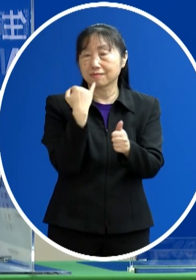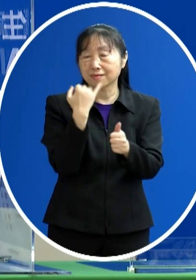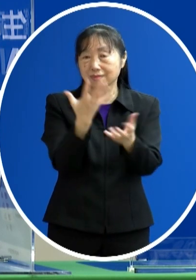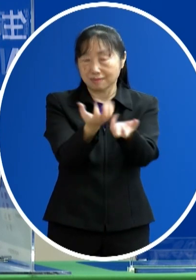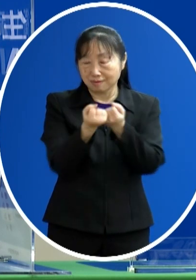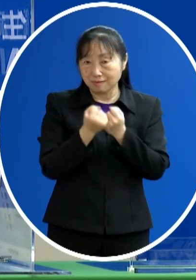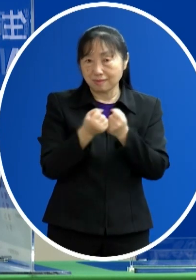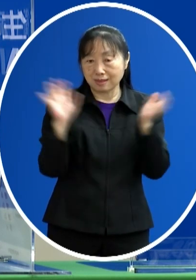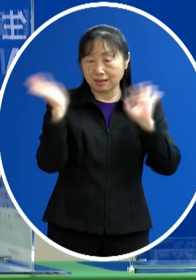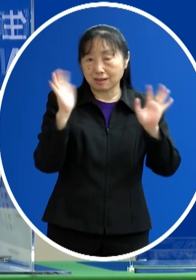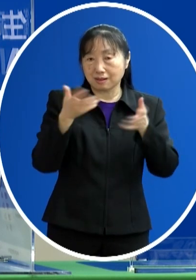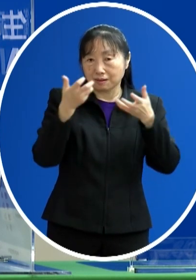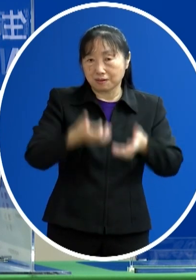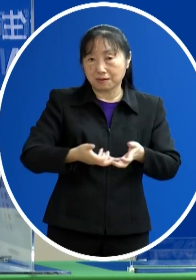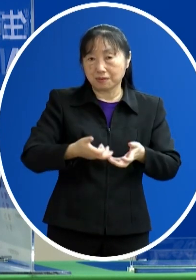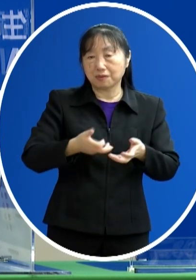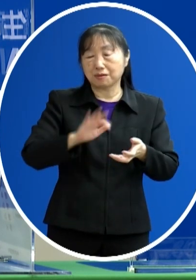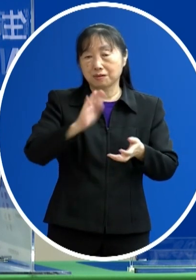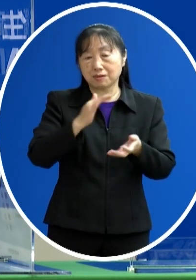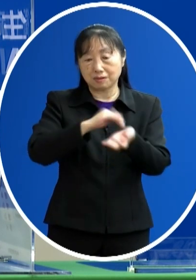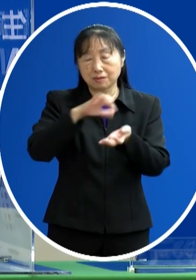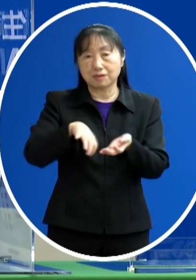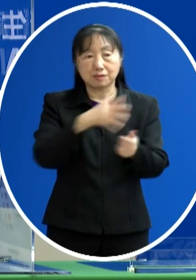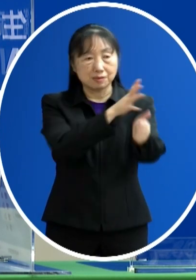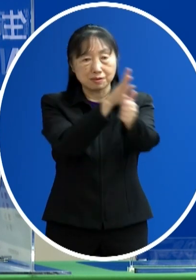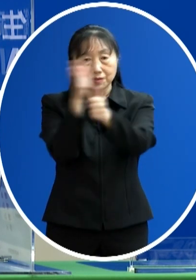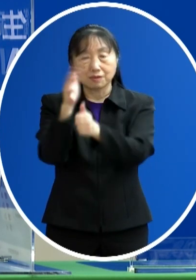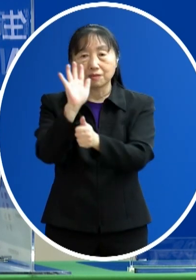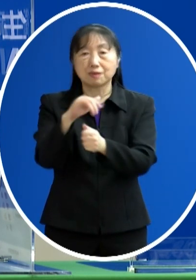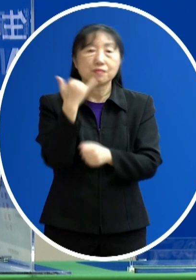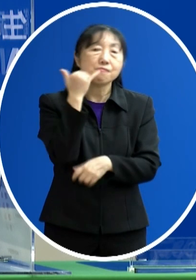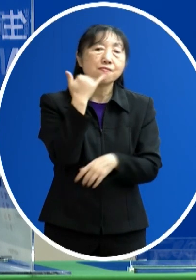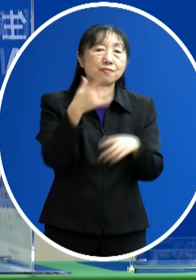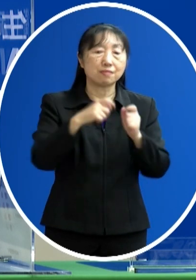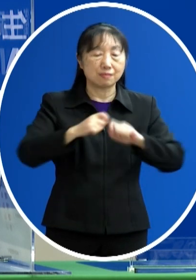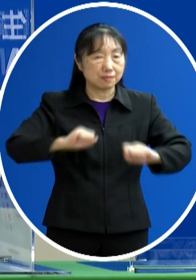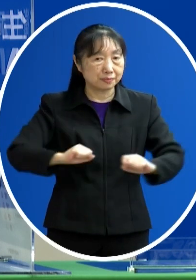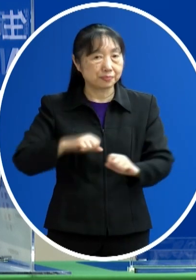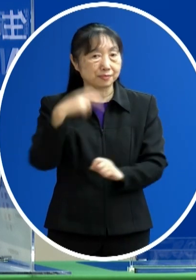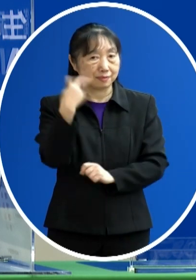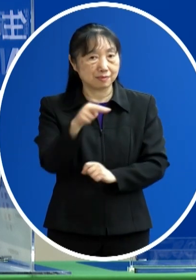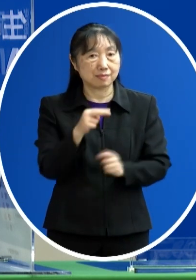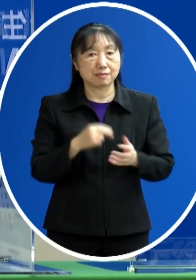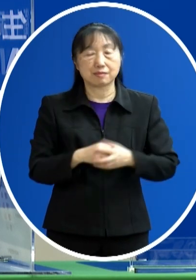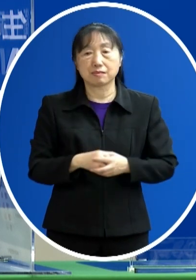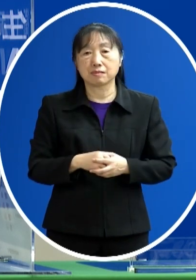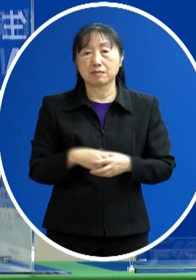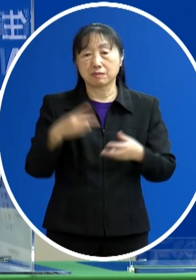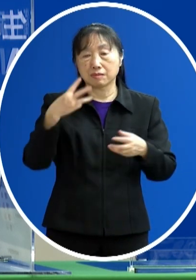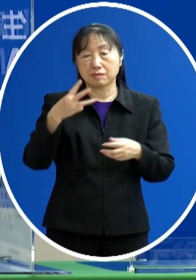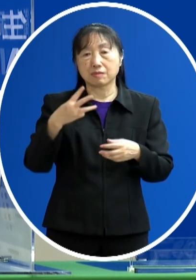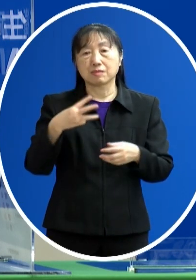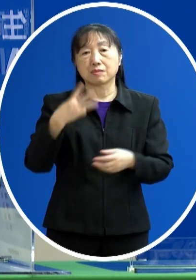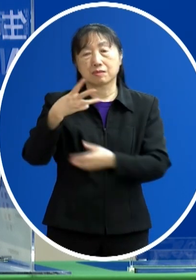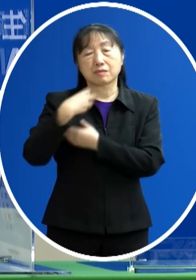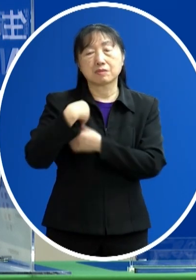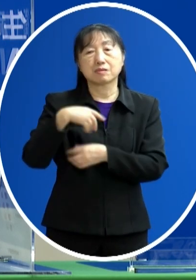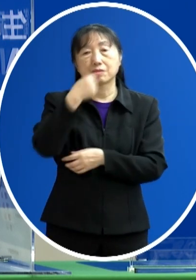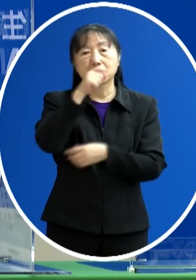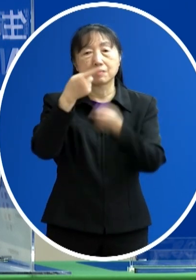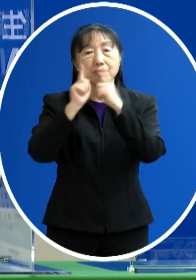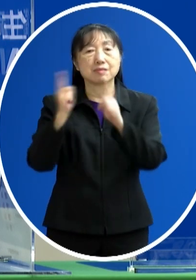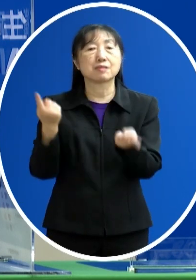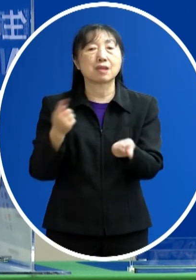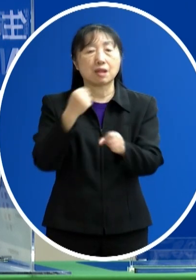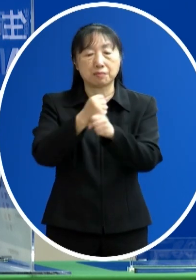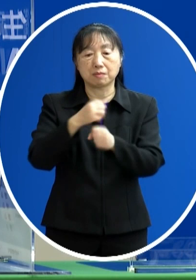儿童重症的医院哈。那卫生局有询问过这个基隆长庚，也有询问过3总哈，台大、马偕哈。那